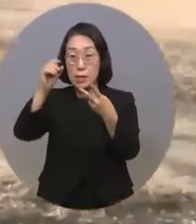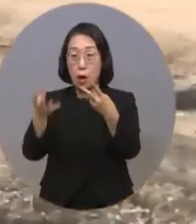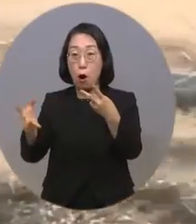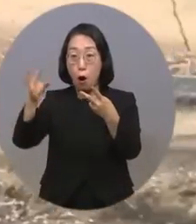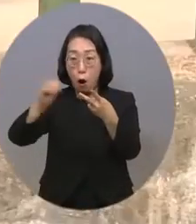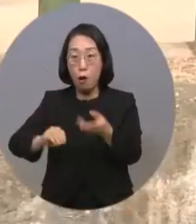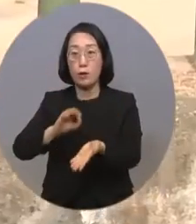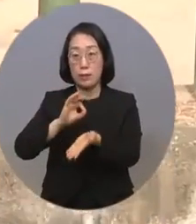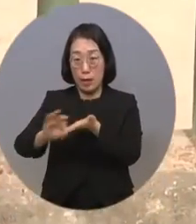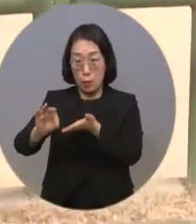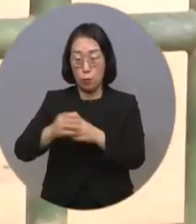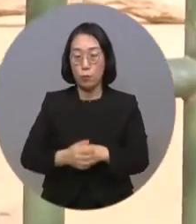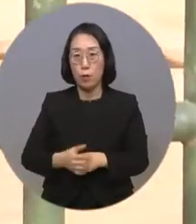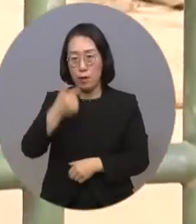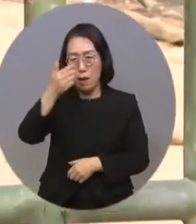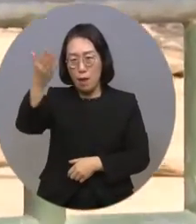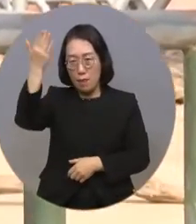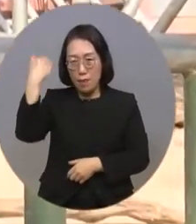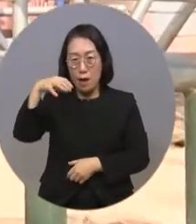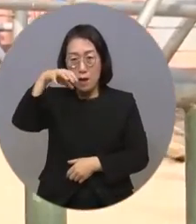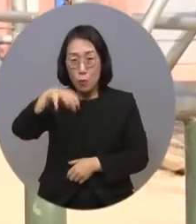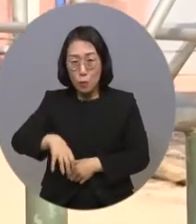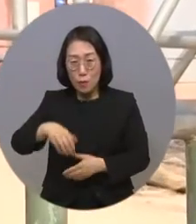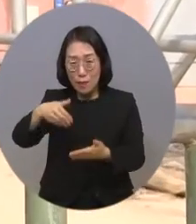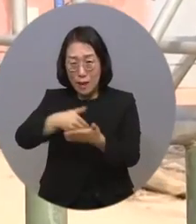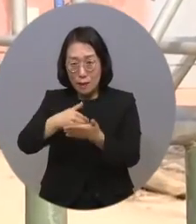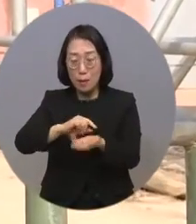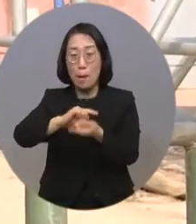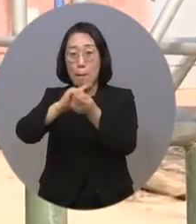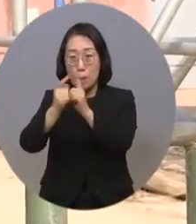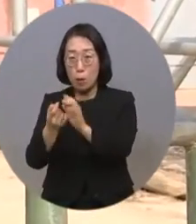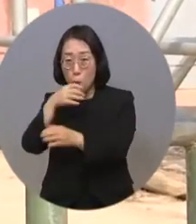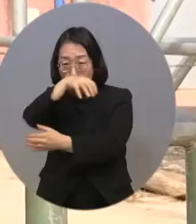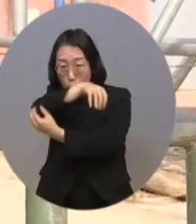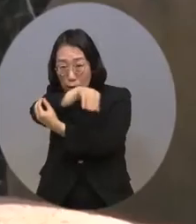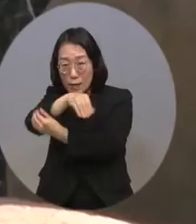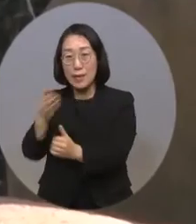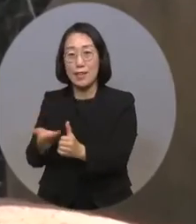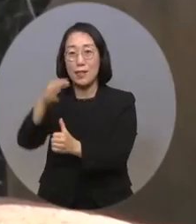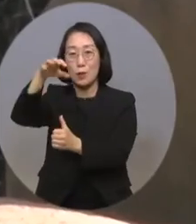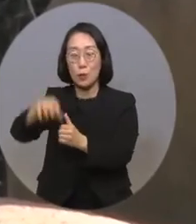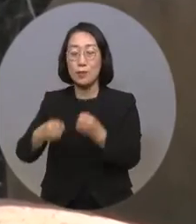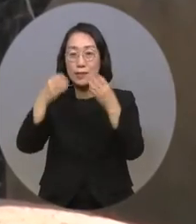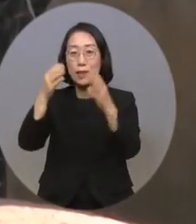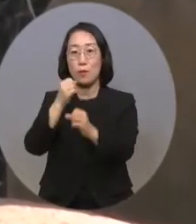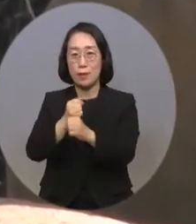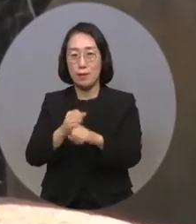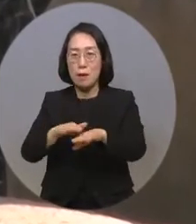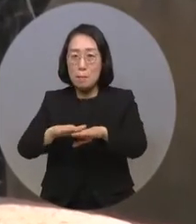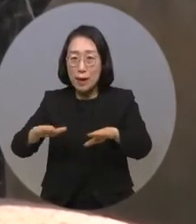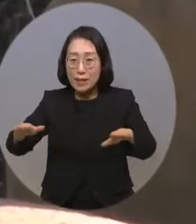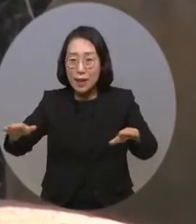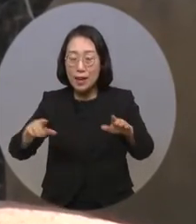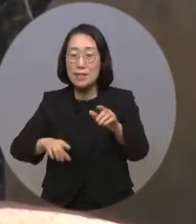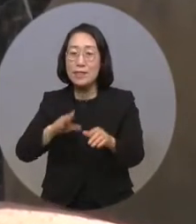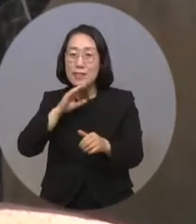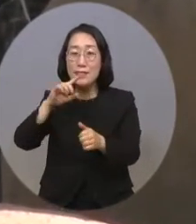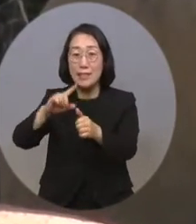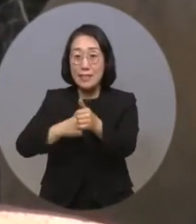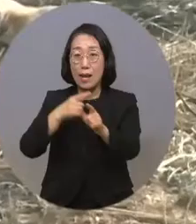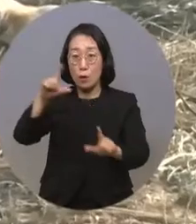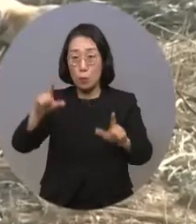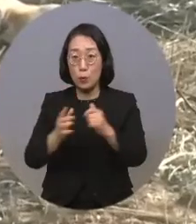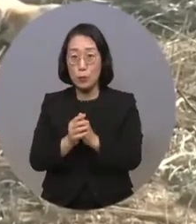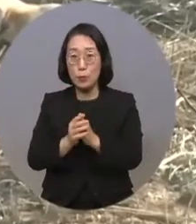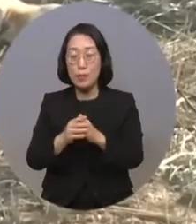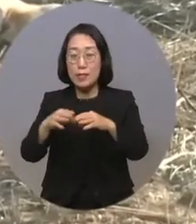투입되며 과거의 옛 도화원을 코끼리 사의 보금자리로 탈바꿈하고 기존의 시멘트 바닥이 아닌 실제 서식지와